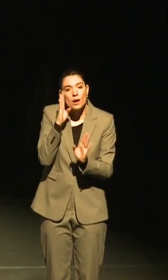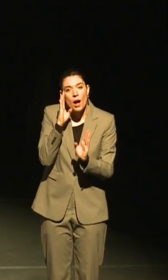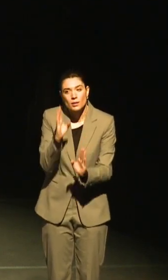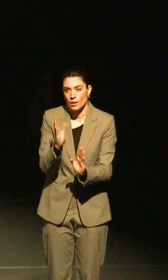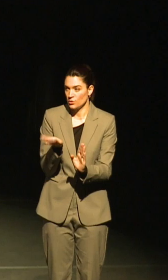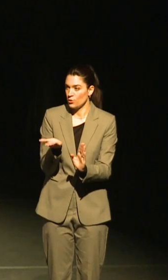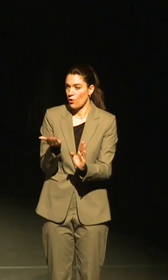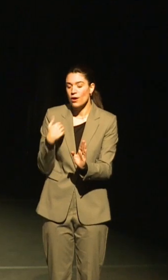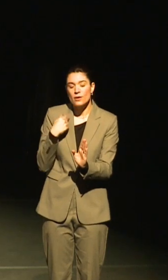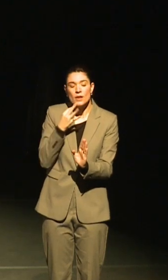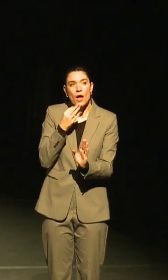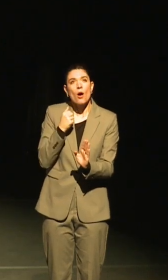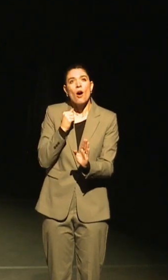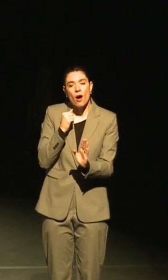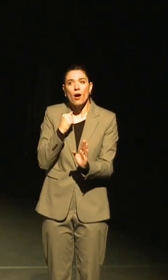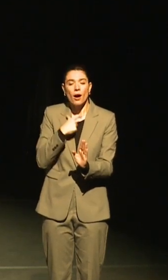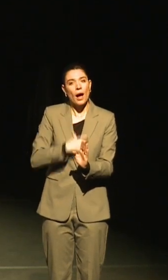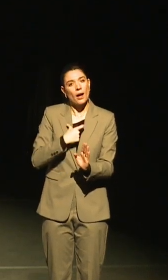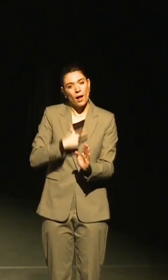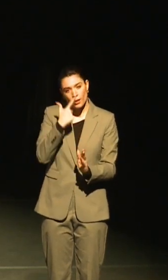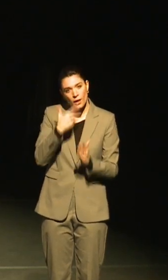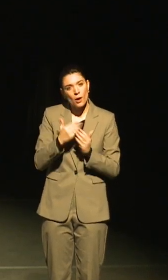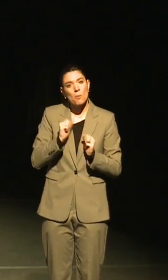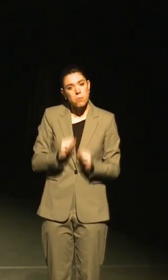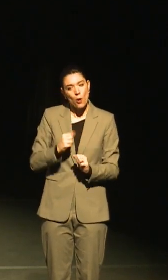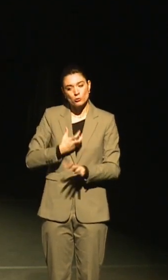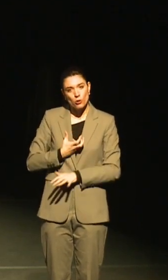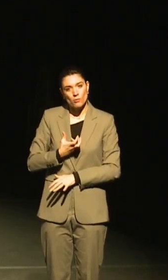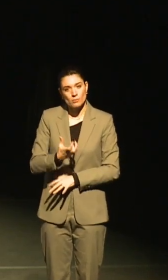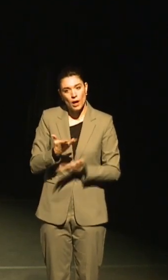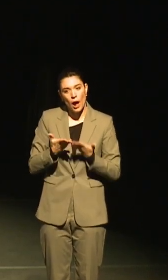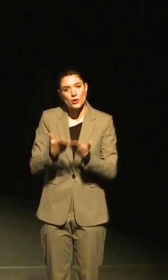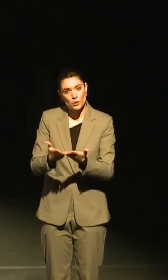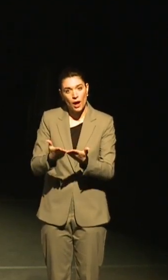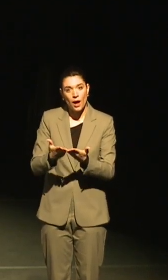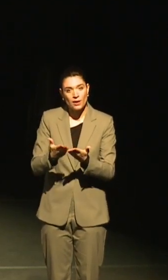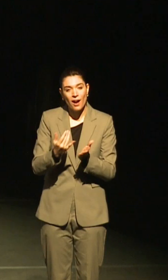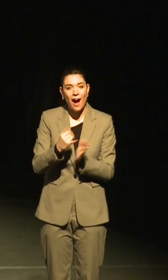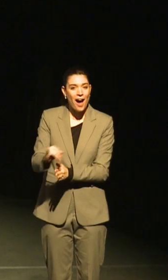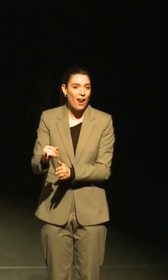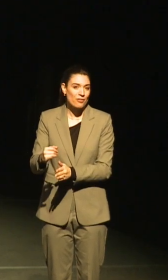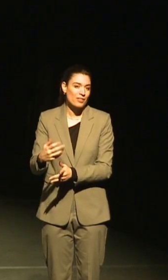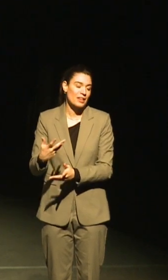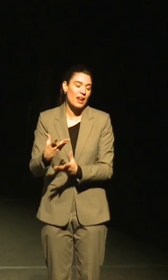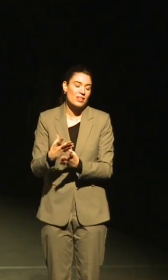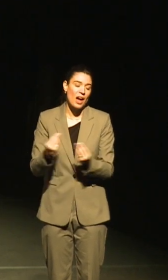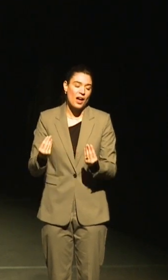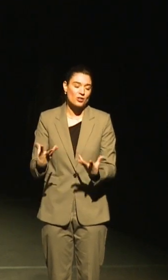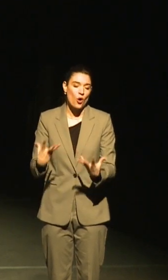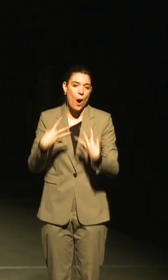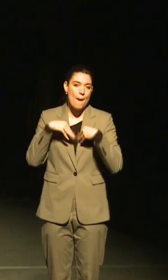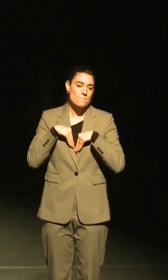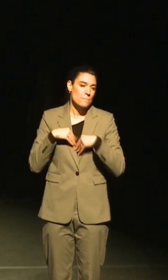avrei potuto dare un contributo ma Avrei anche potuto ricevere tanto ed effettivamente ho ricevuto tantissimo Io in questi anni di parks